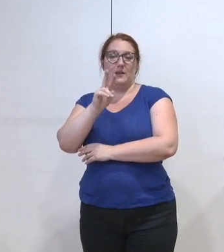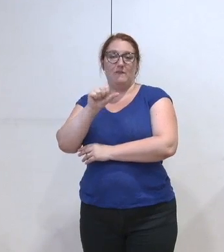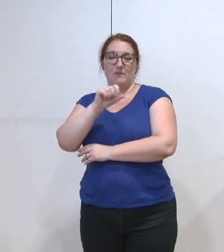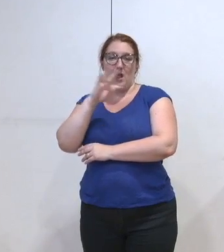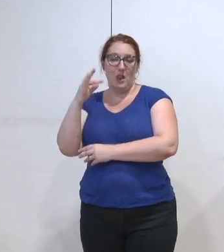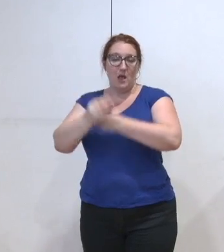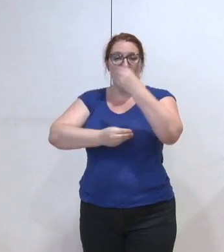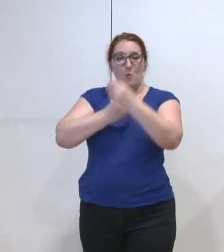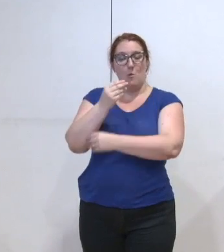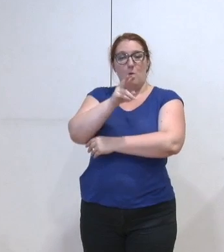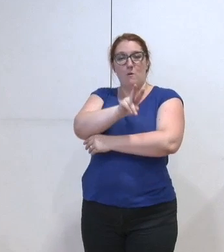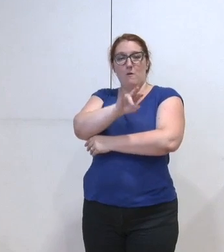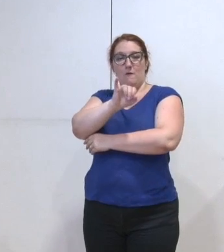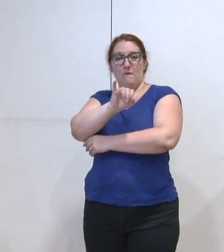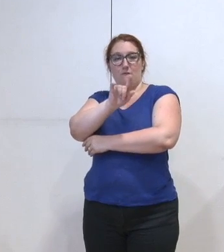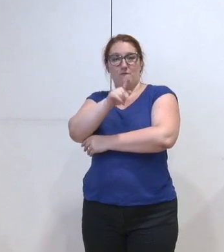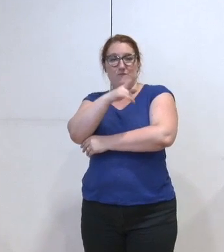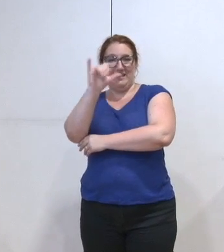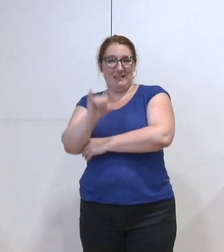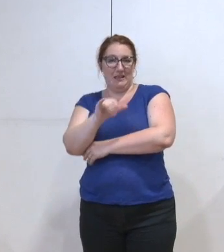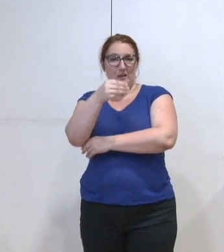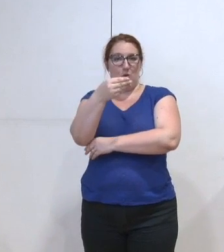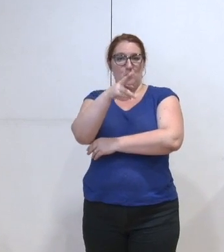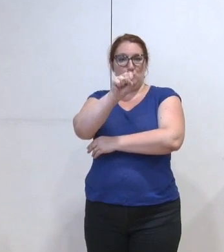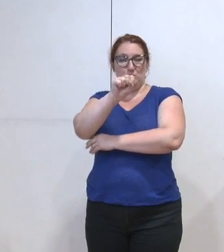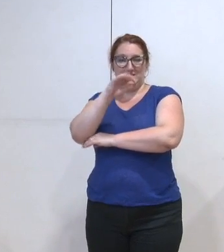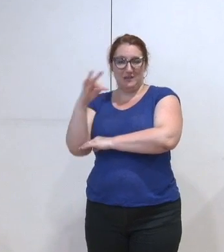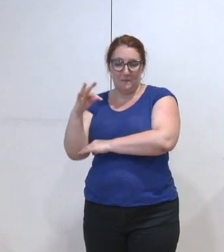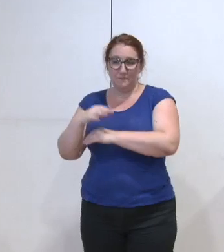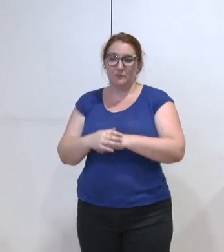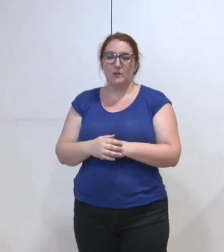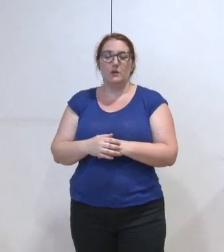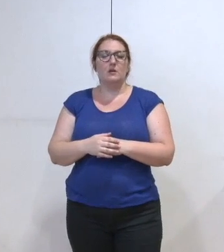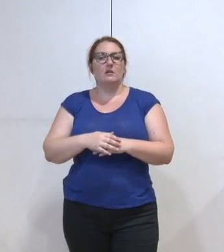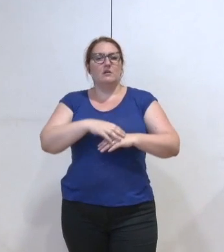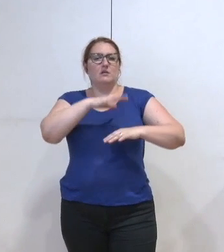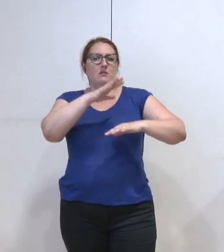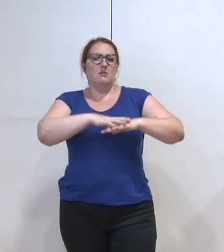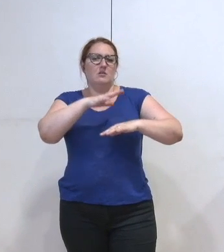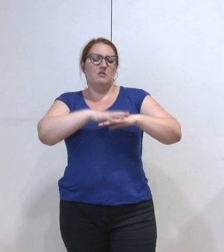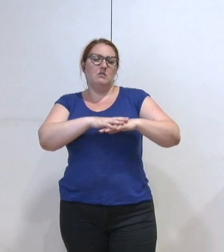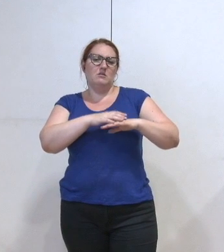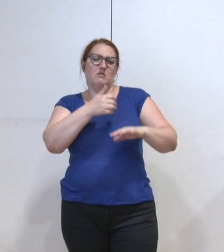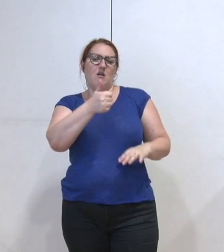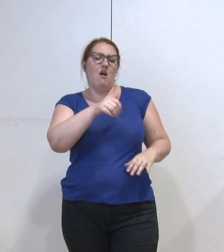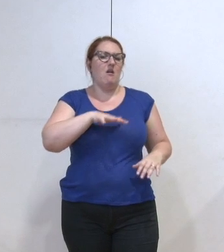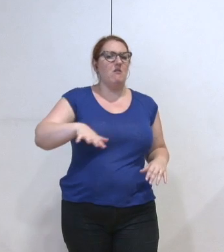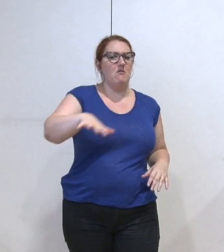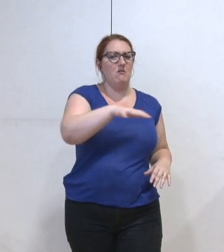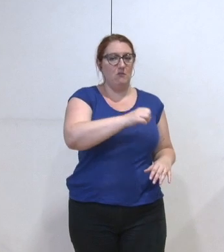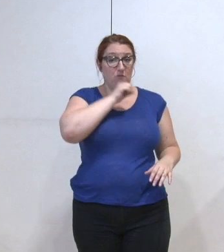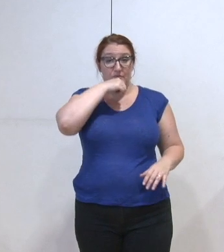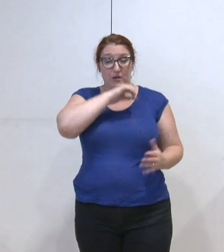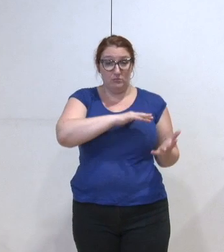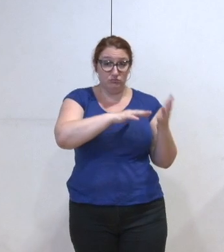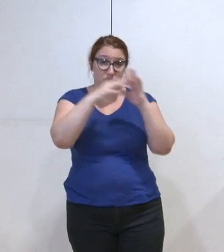à noter également le vieillissement récent de quartiers d'habitat social et du secteur 1 où on note une augmentation de plus de 4 % par an des plus de